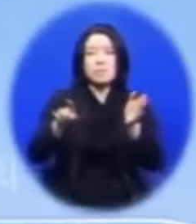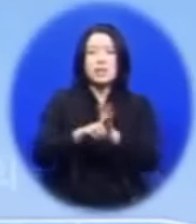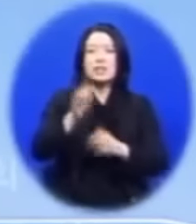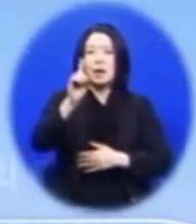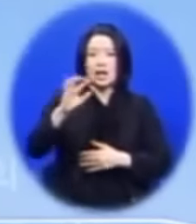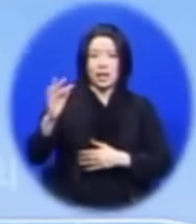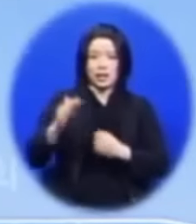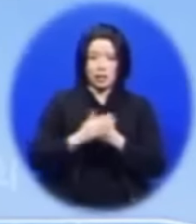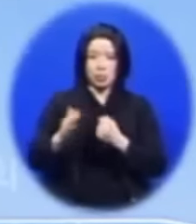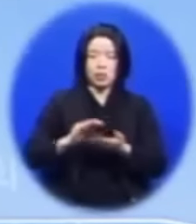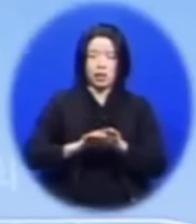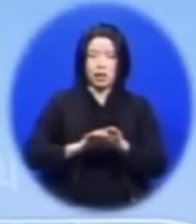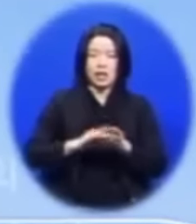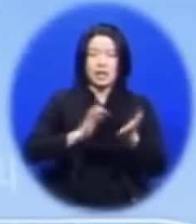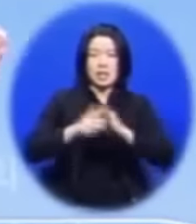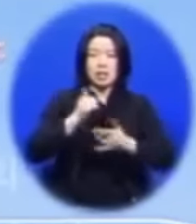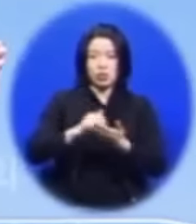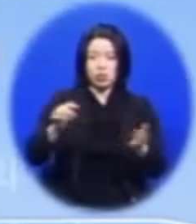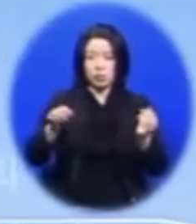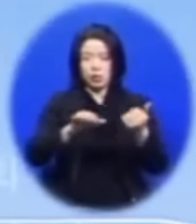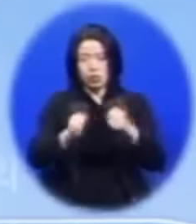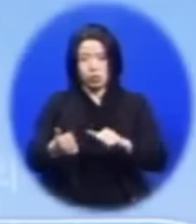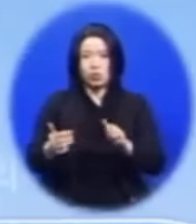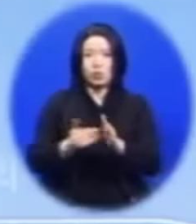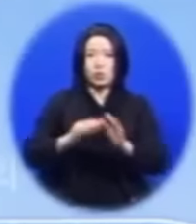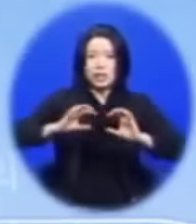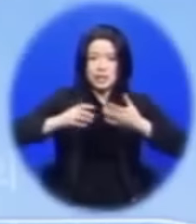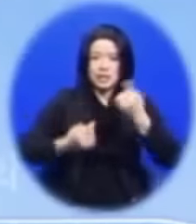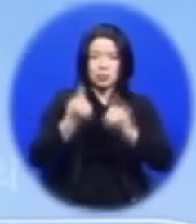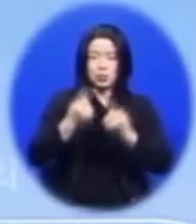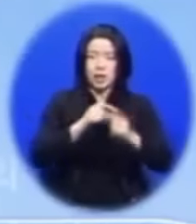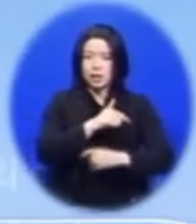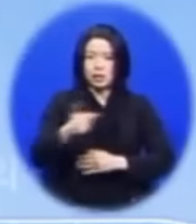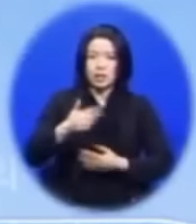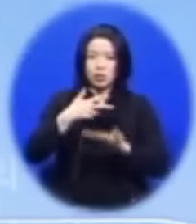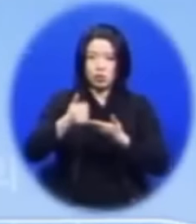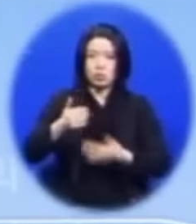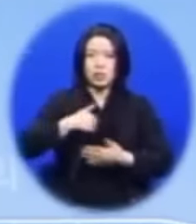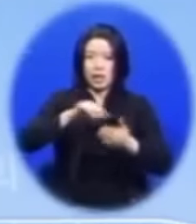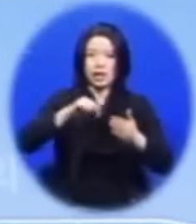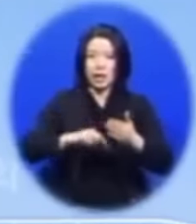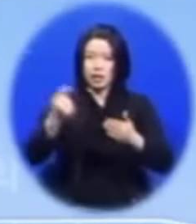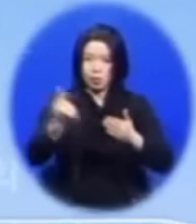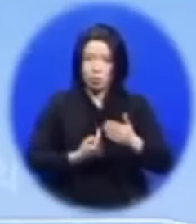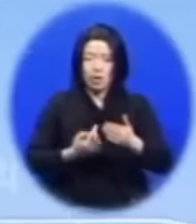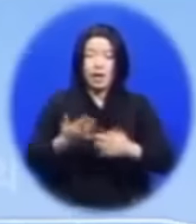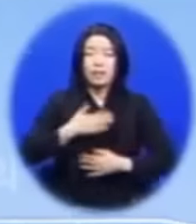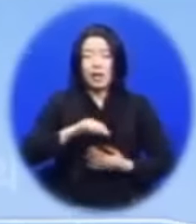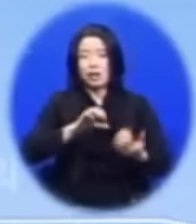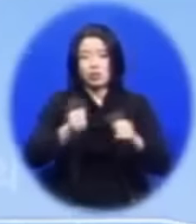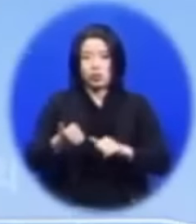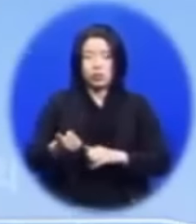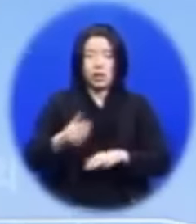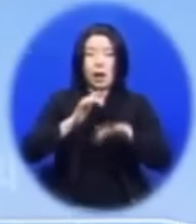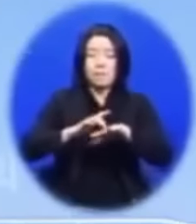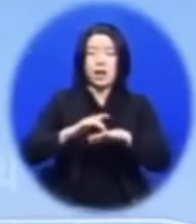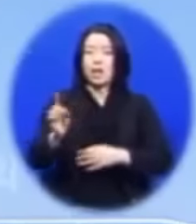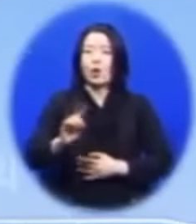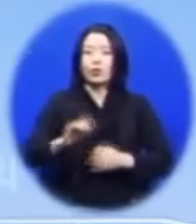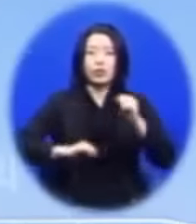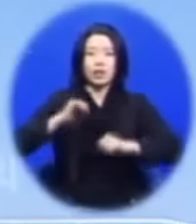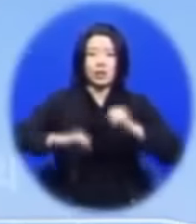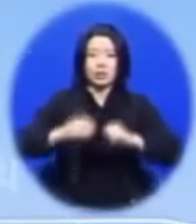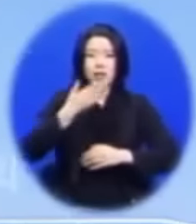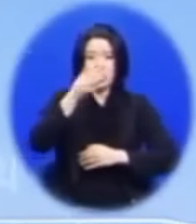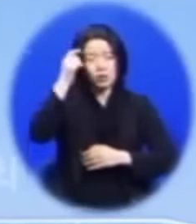예수님과 함께 죽었고 세상보다 크신 예수님이 내 안에 오셨다 내가 죽었는데 마귀가 뭘 어떻게